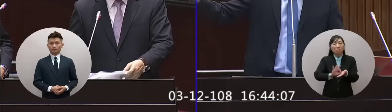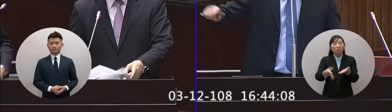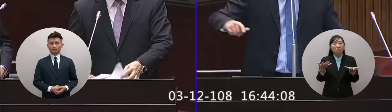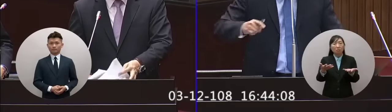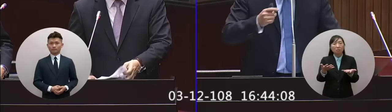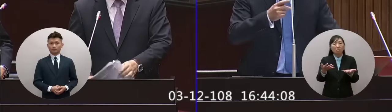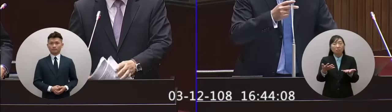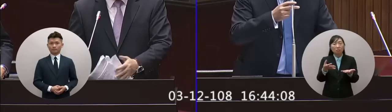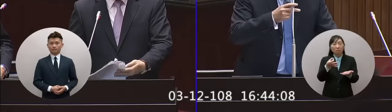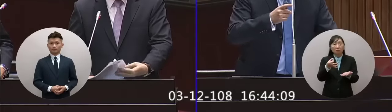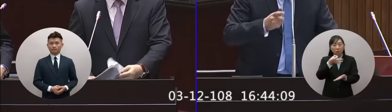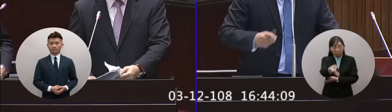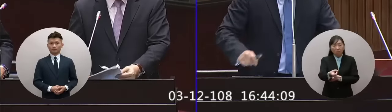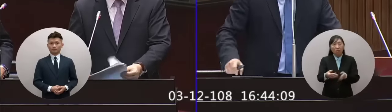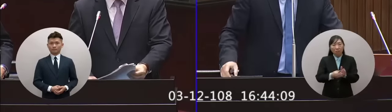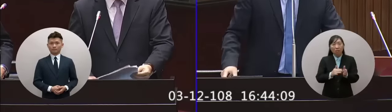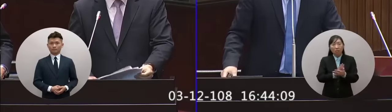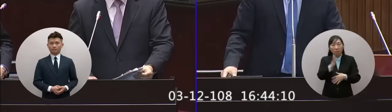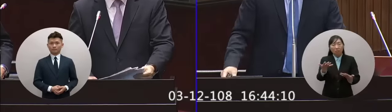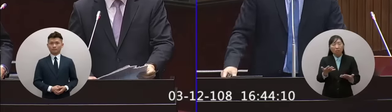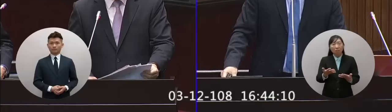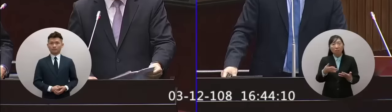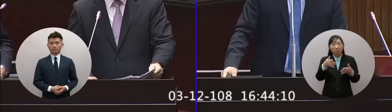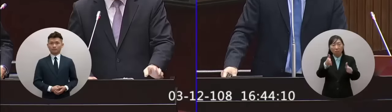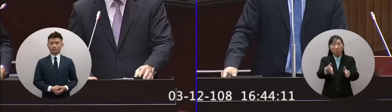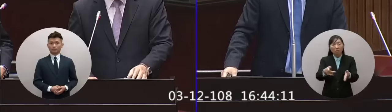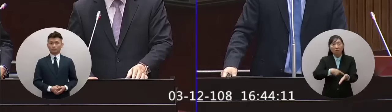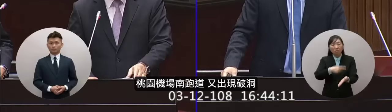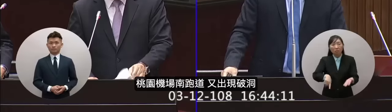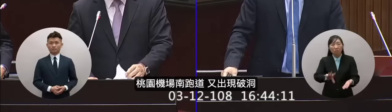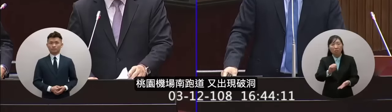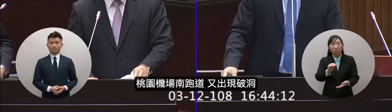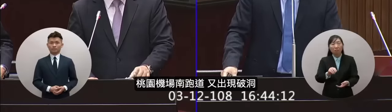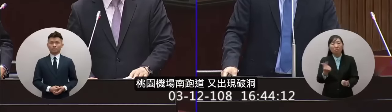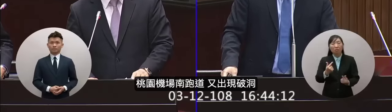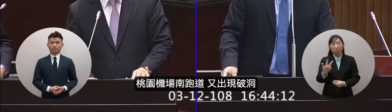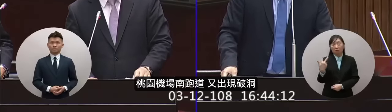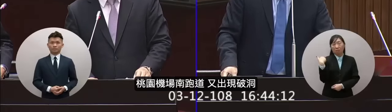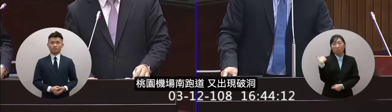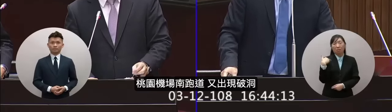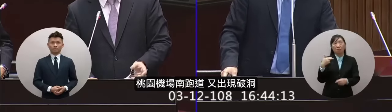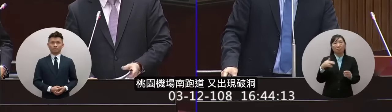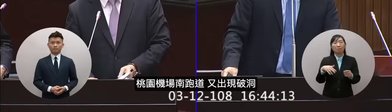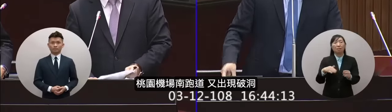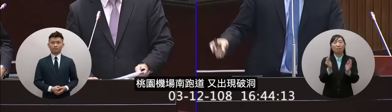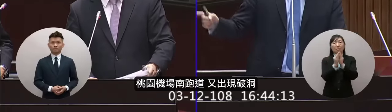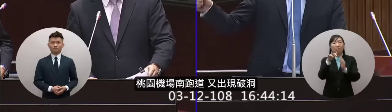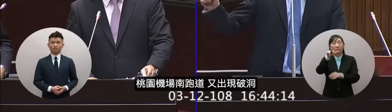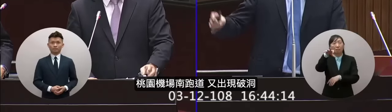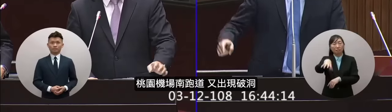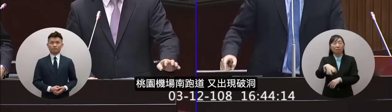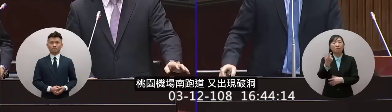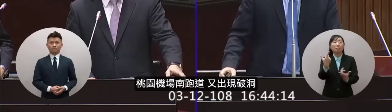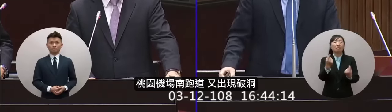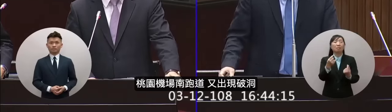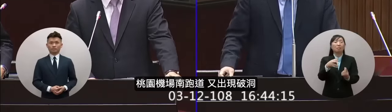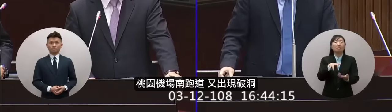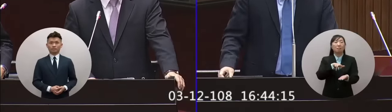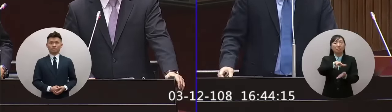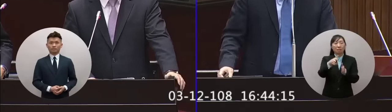去有解决问题吗？结果上个礼拜，桃园机场南跑道又出现破